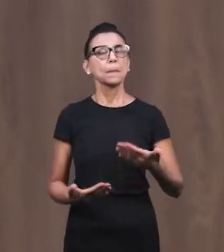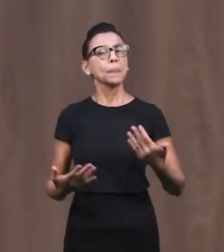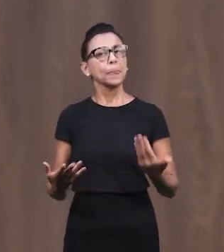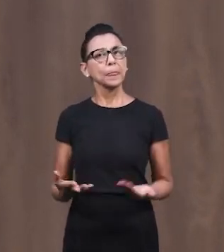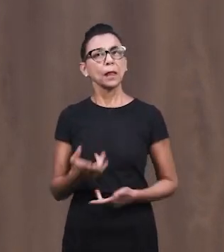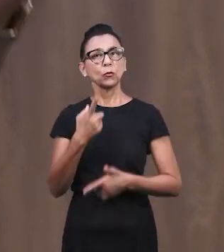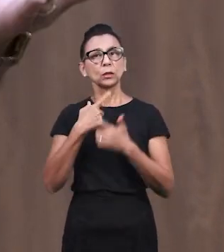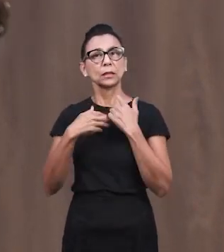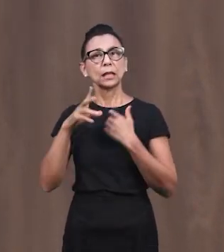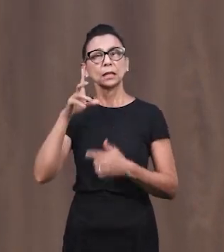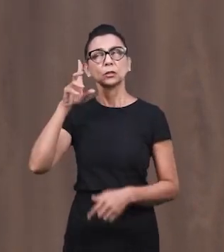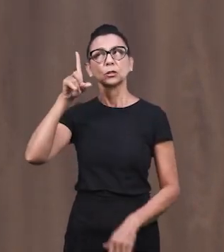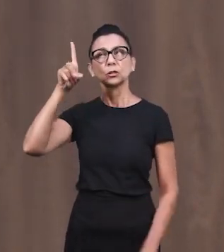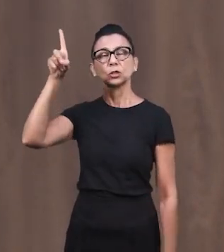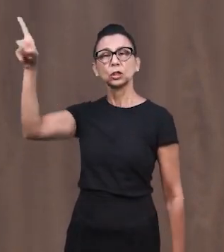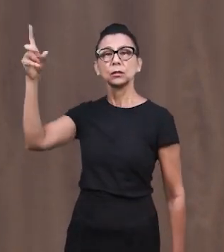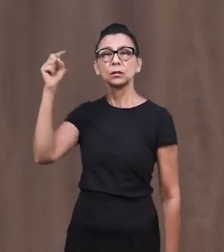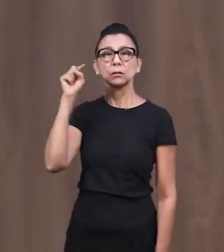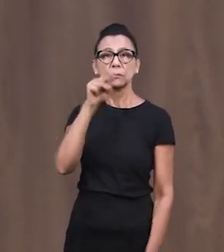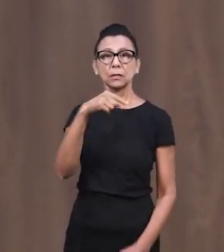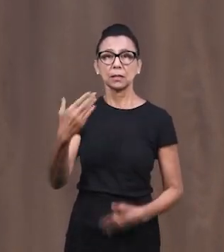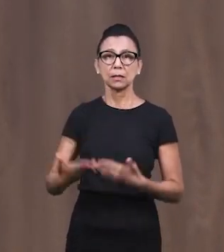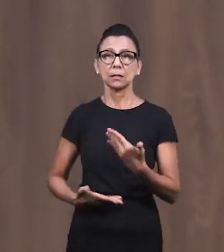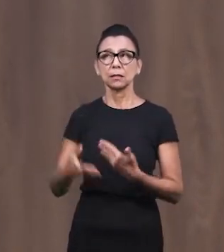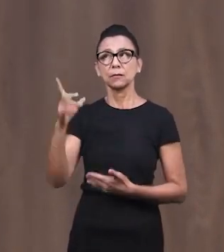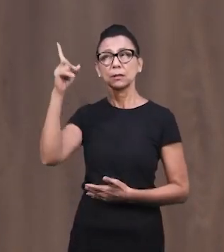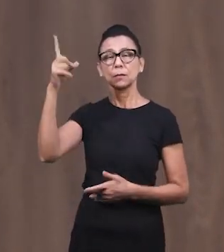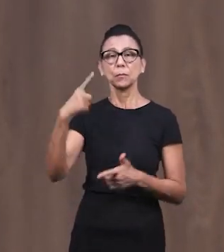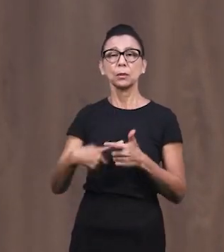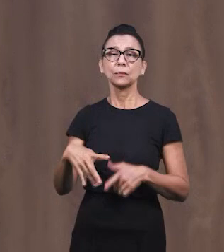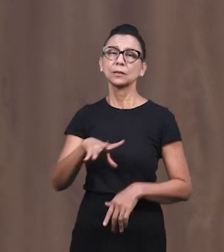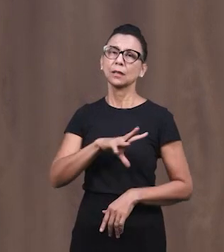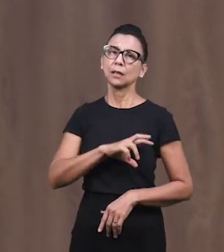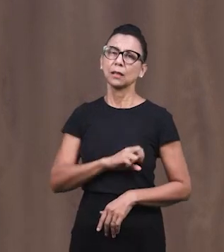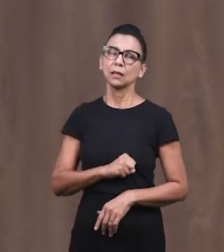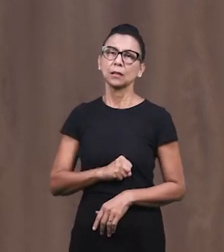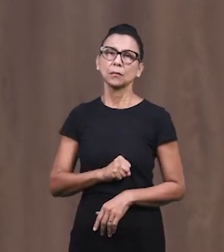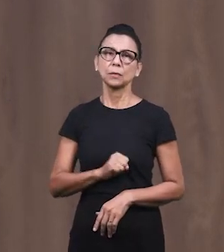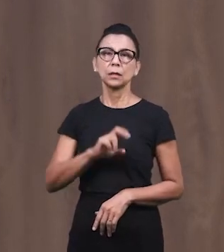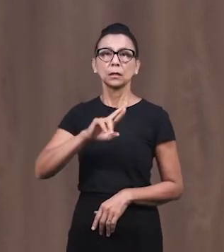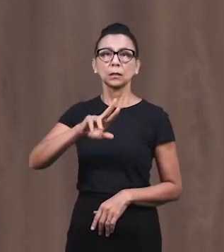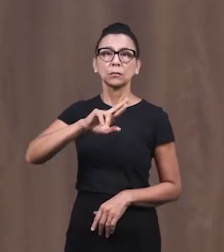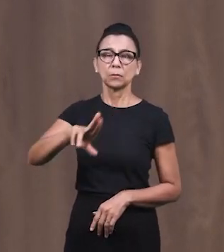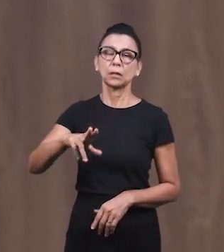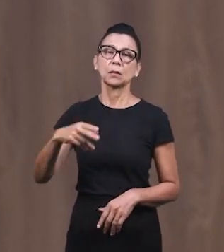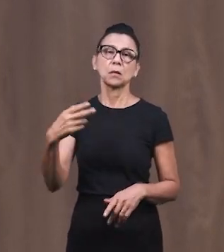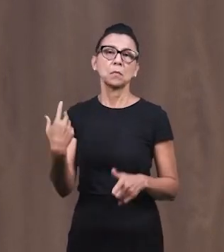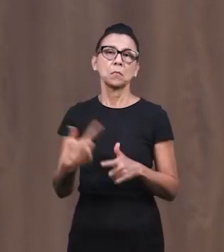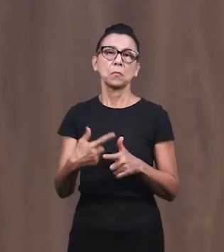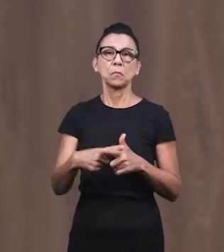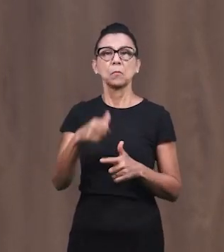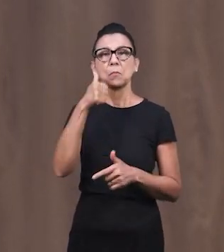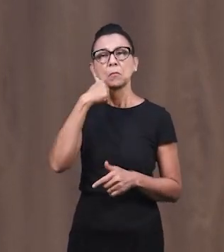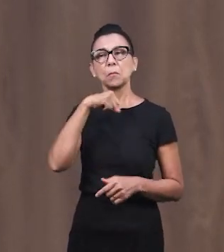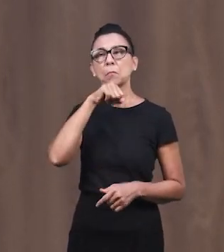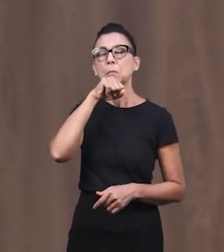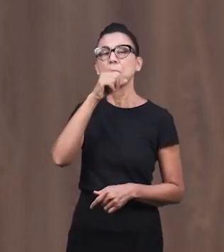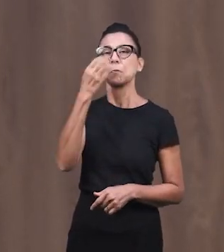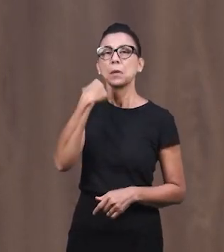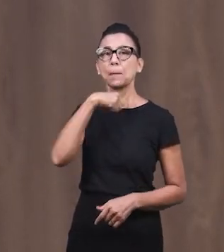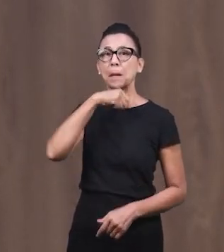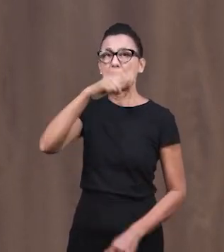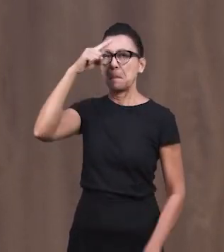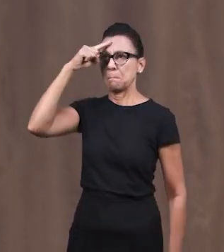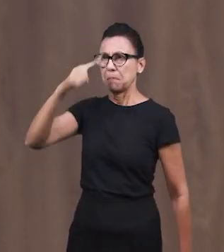vous le serviez par amour et non parce que vos parents demandent, le père demande, la mère demande. Non,